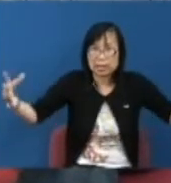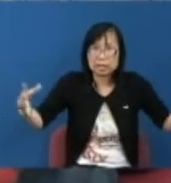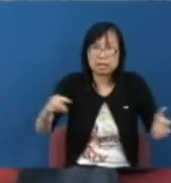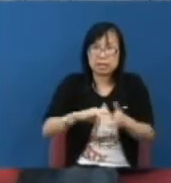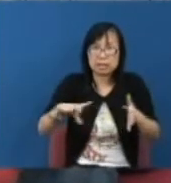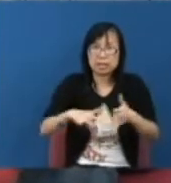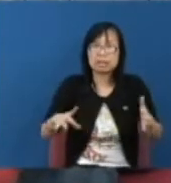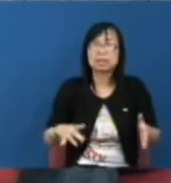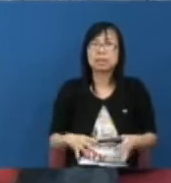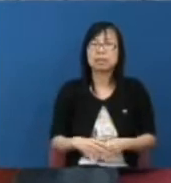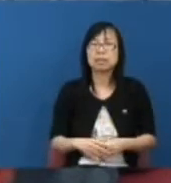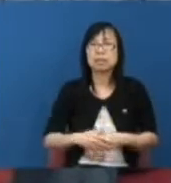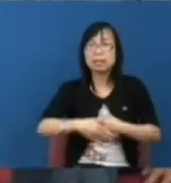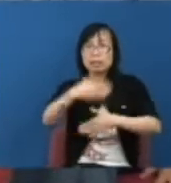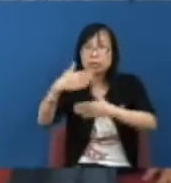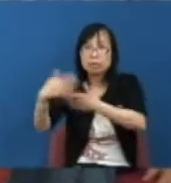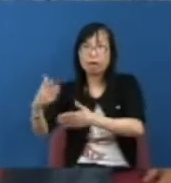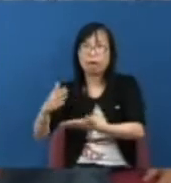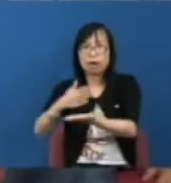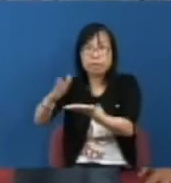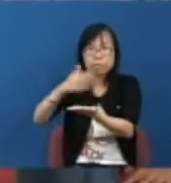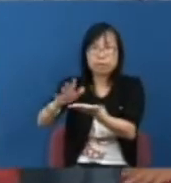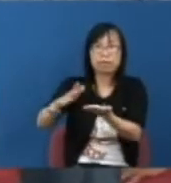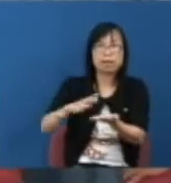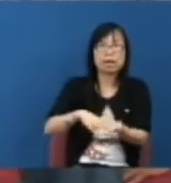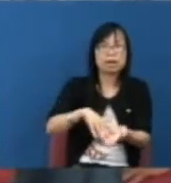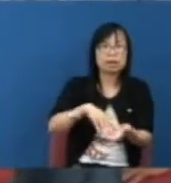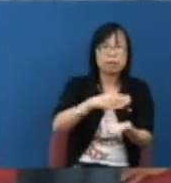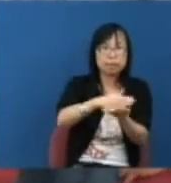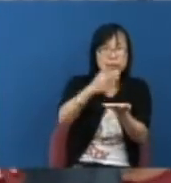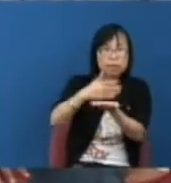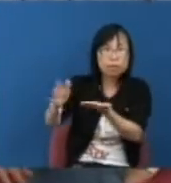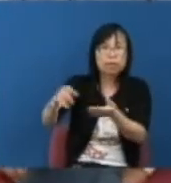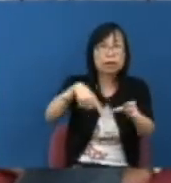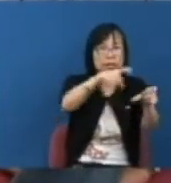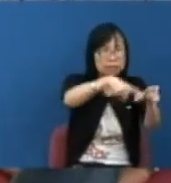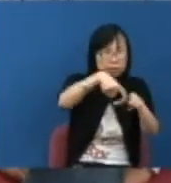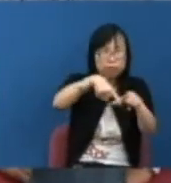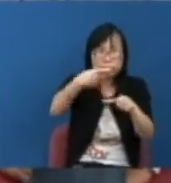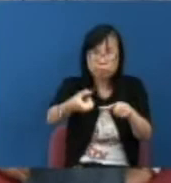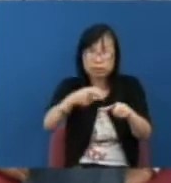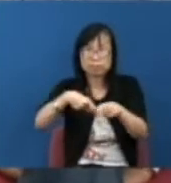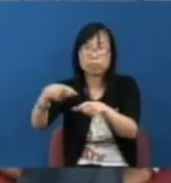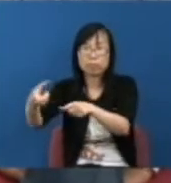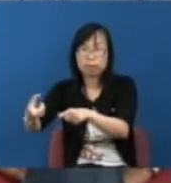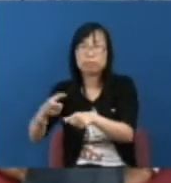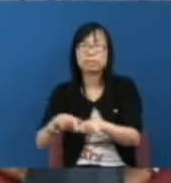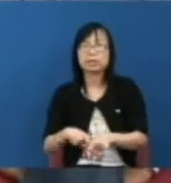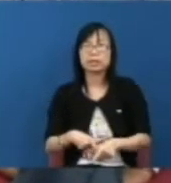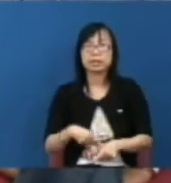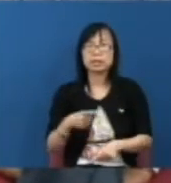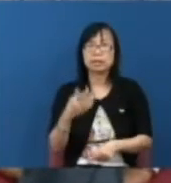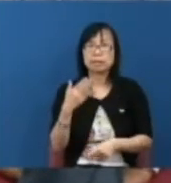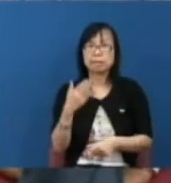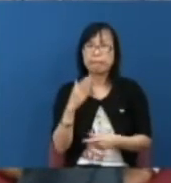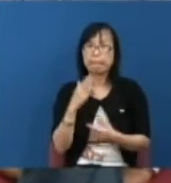諗緊有啲分階段電費收費嘅喎。 咁、 okay. 其實對香港嚟緊有啲即係點樣去重新